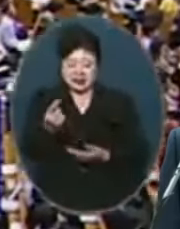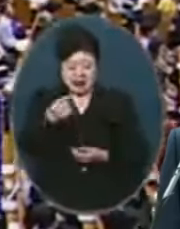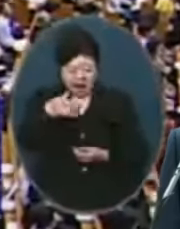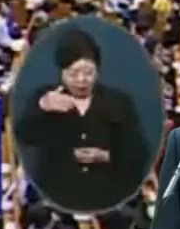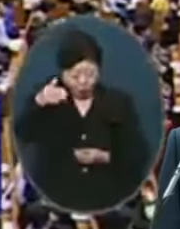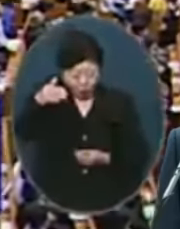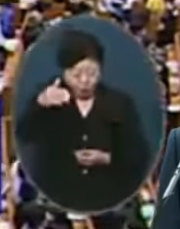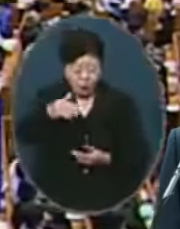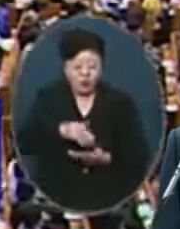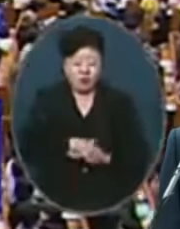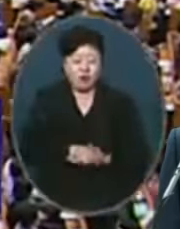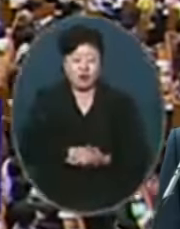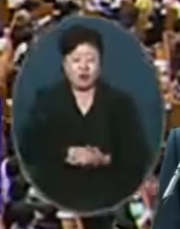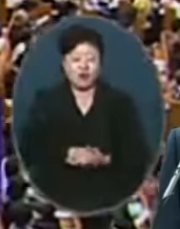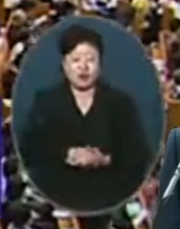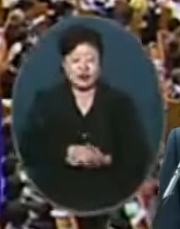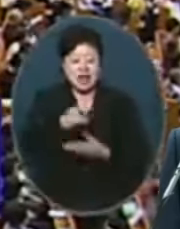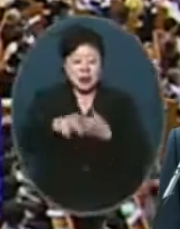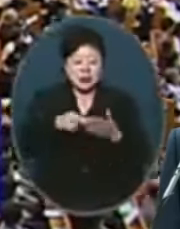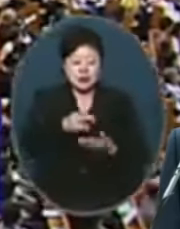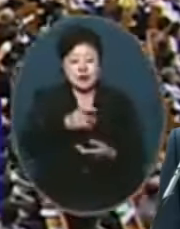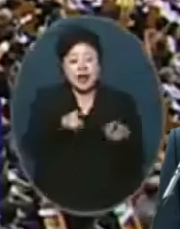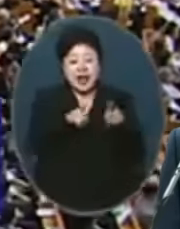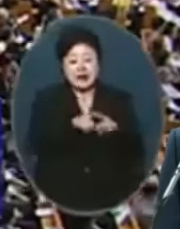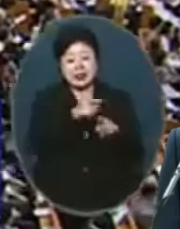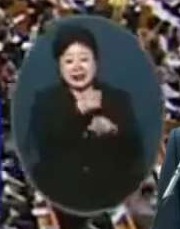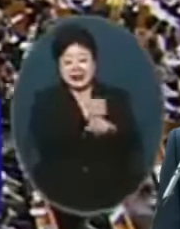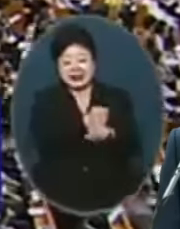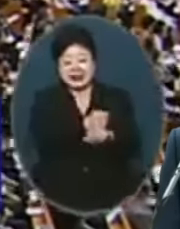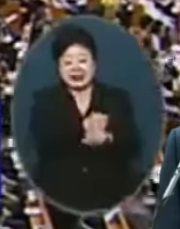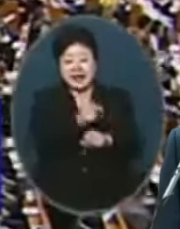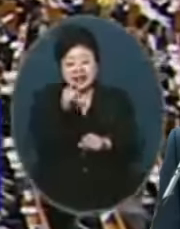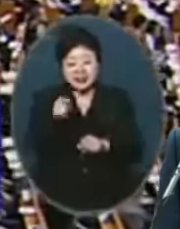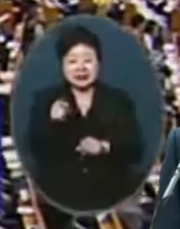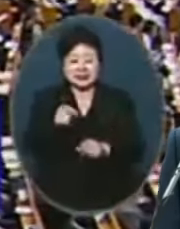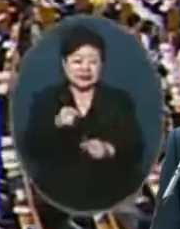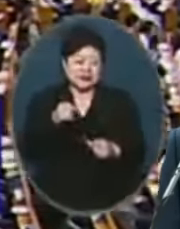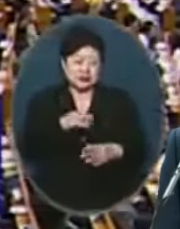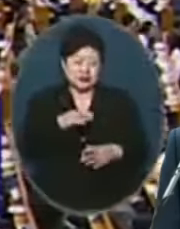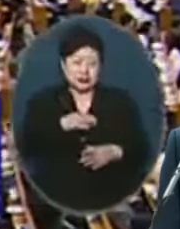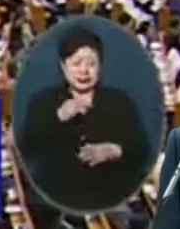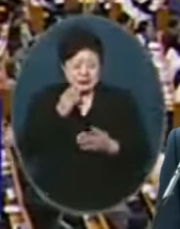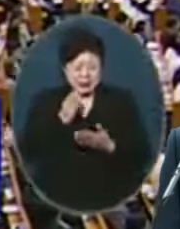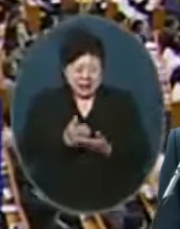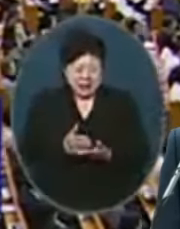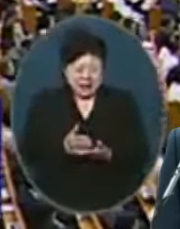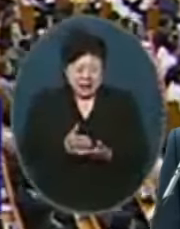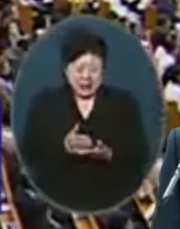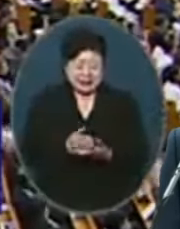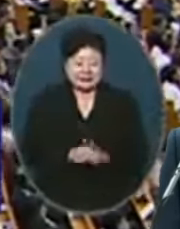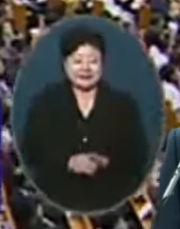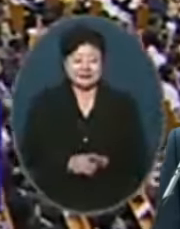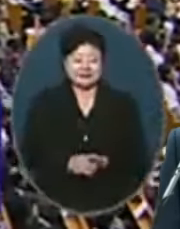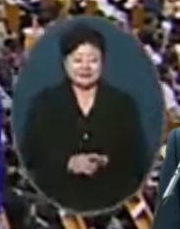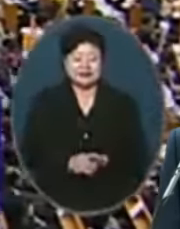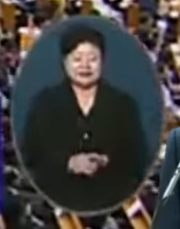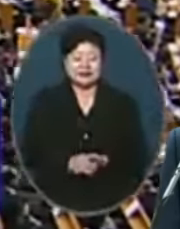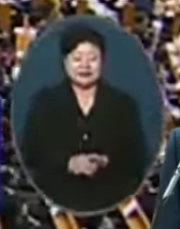그들의 보호자는 그들에게서 떠났고 야훼는 우리와 함께 하시느니라. 그들을 두려워하지 말라.